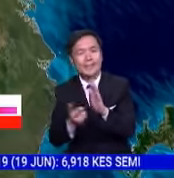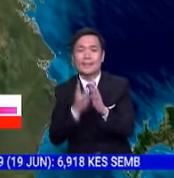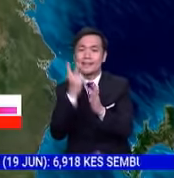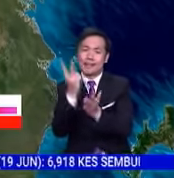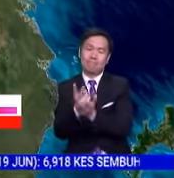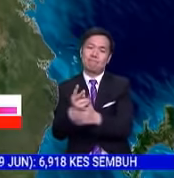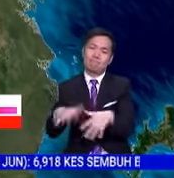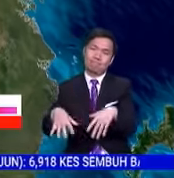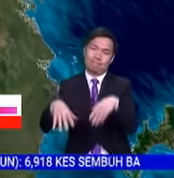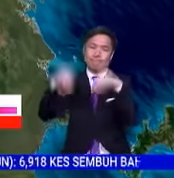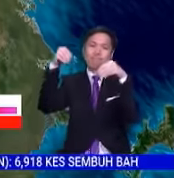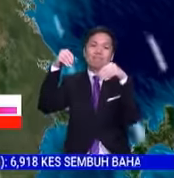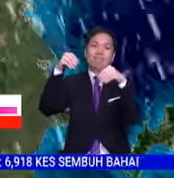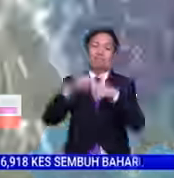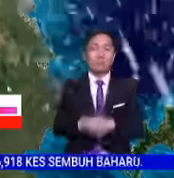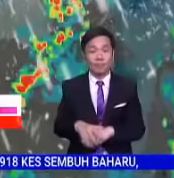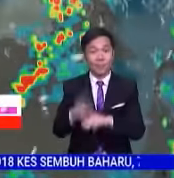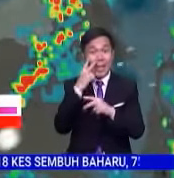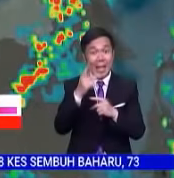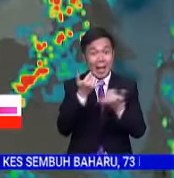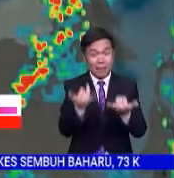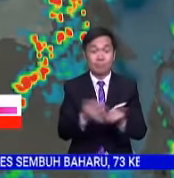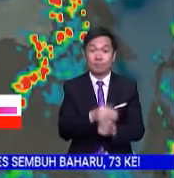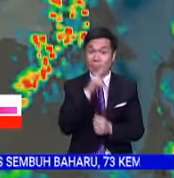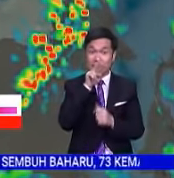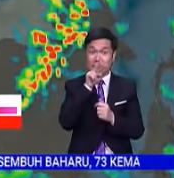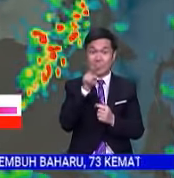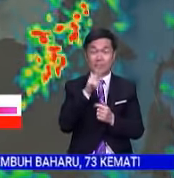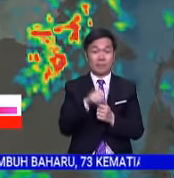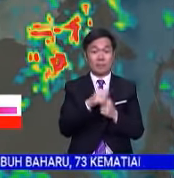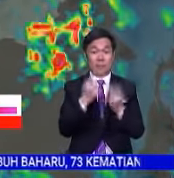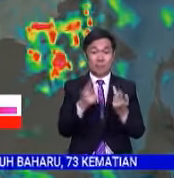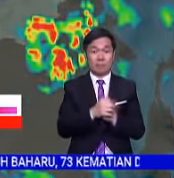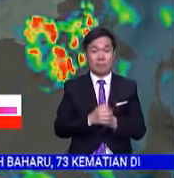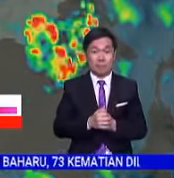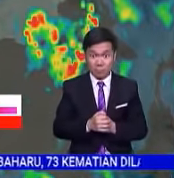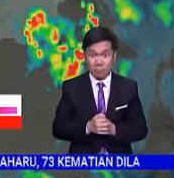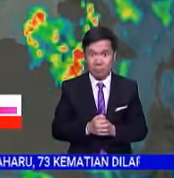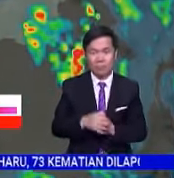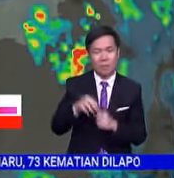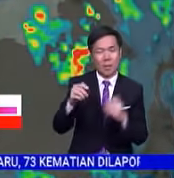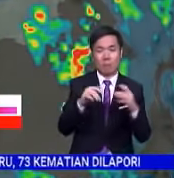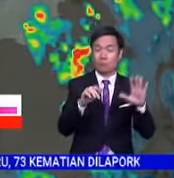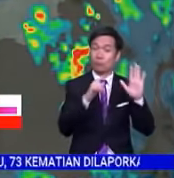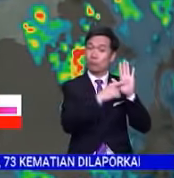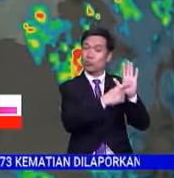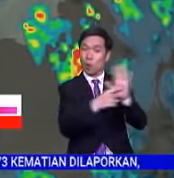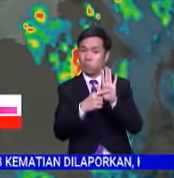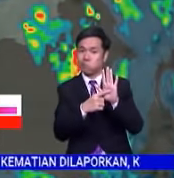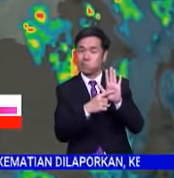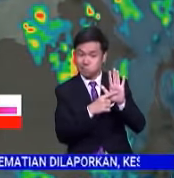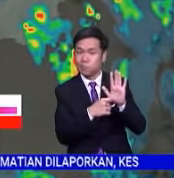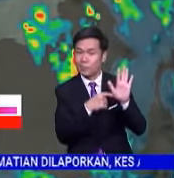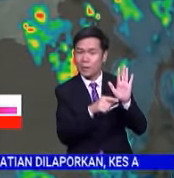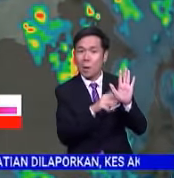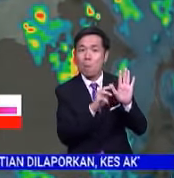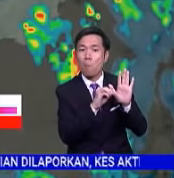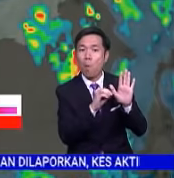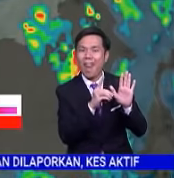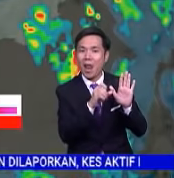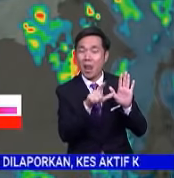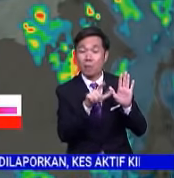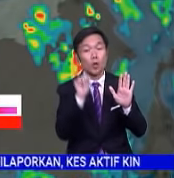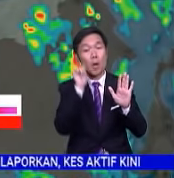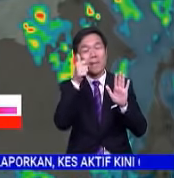dari sekarang. Seterusnya kita perhatikan kepada paparan model numerical di jabatan kami yang menunjukkan keadaan ramalan cuaca